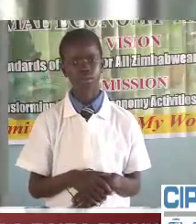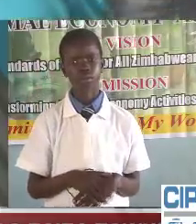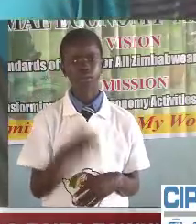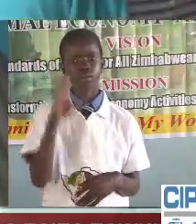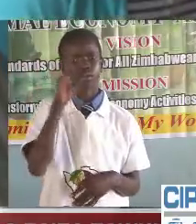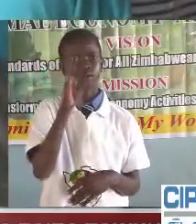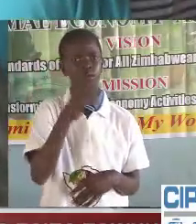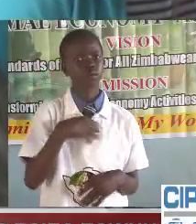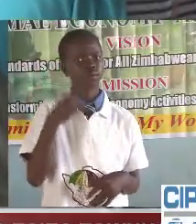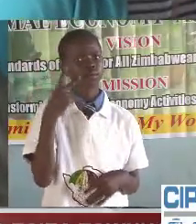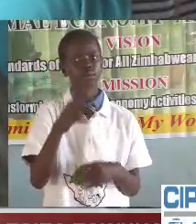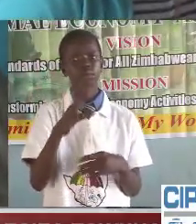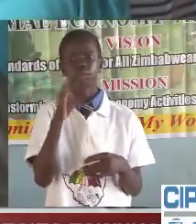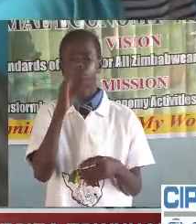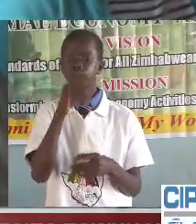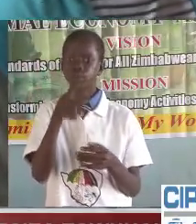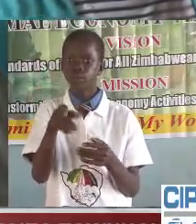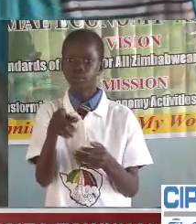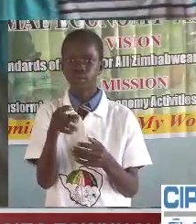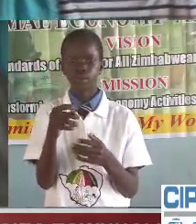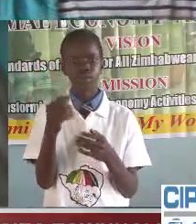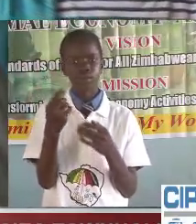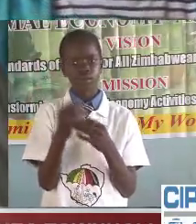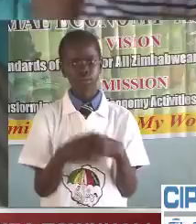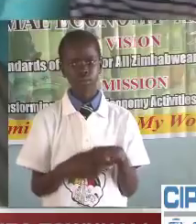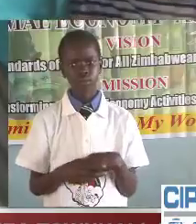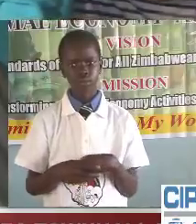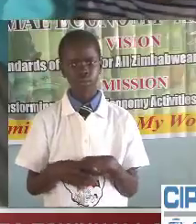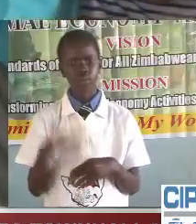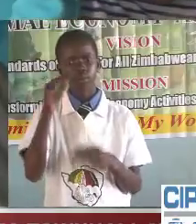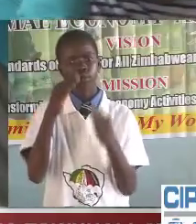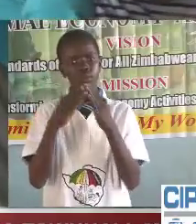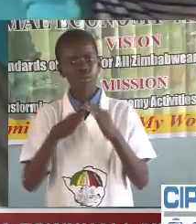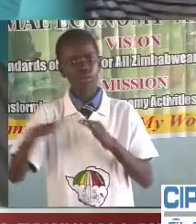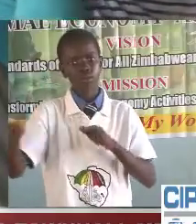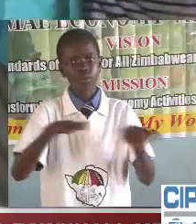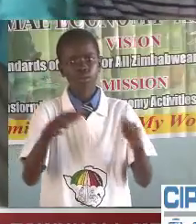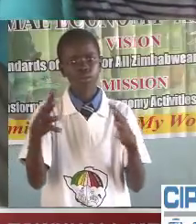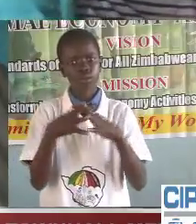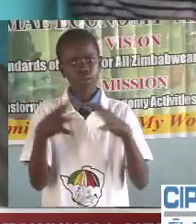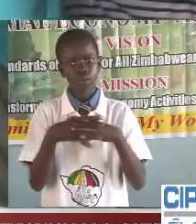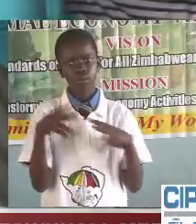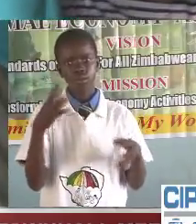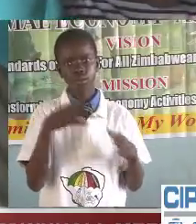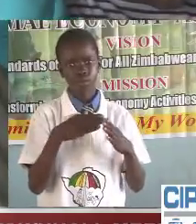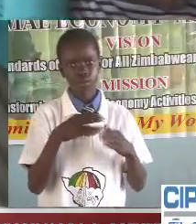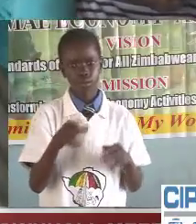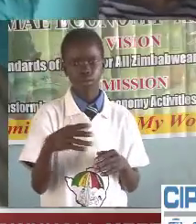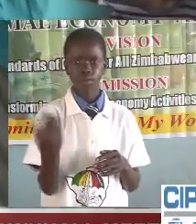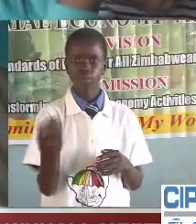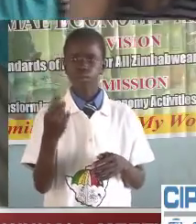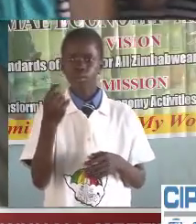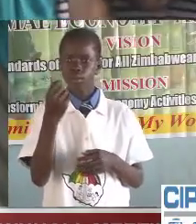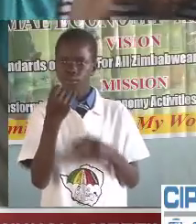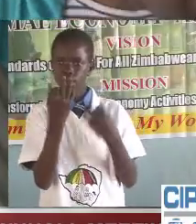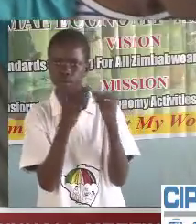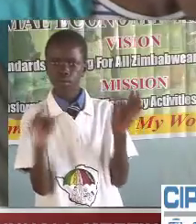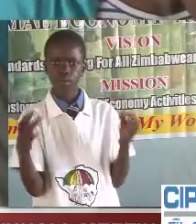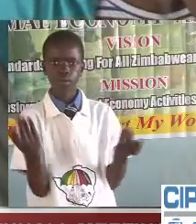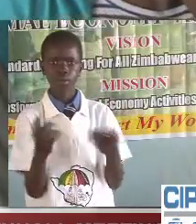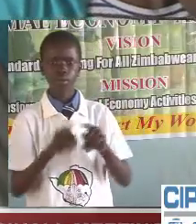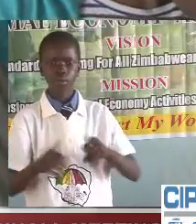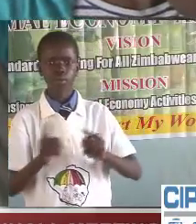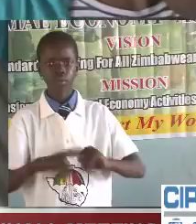kuti pane mitero yema-road levy, pane mitero yemabhini, hanzi pane